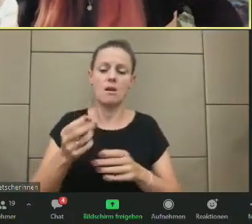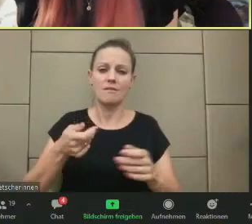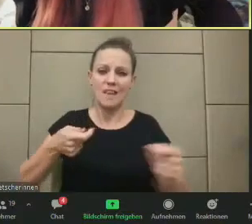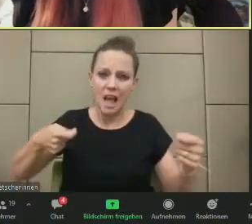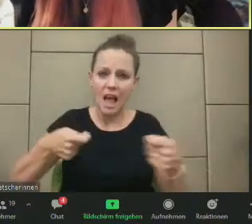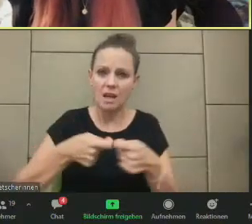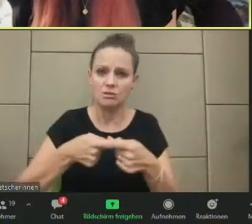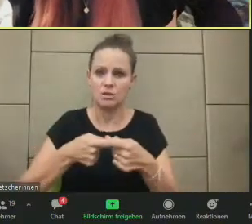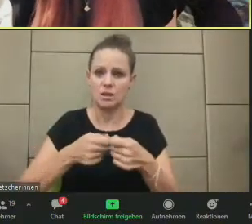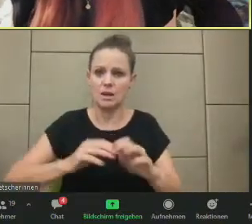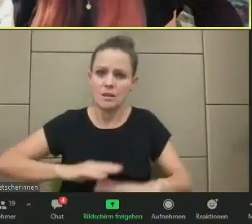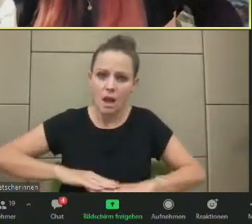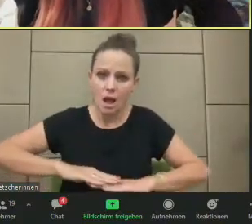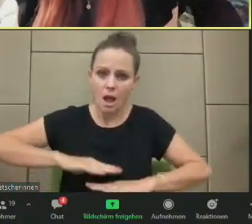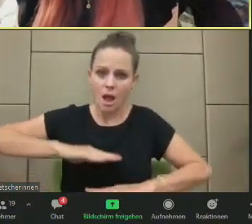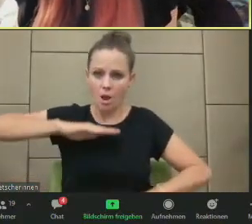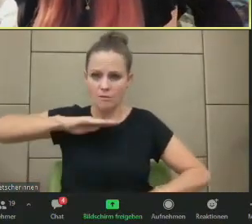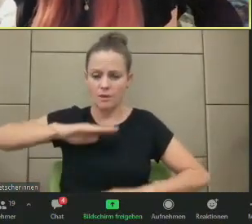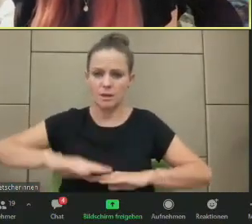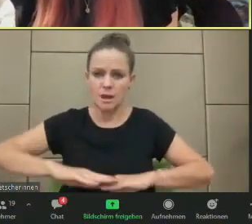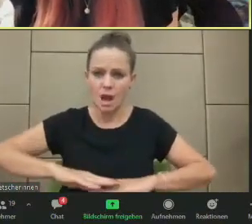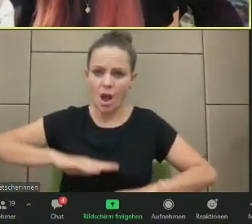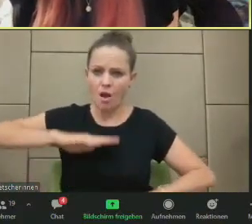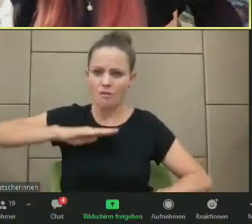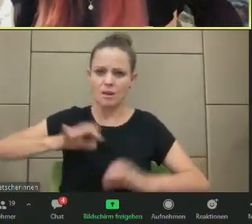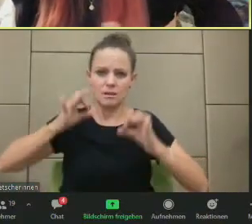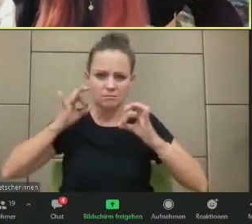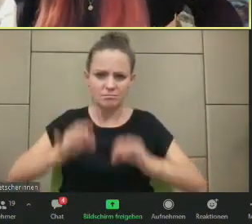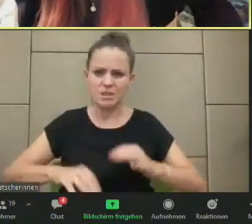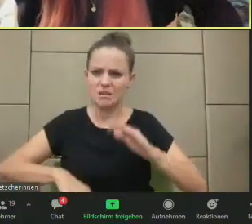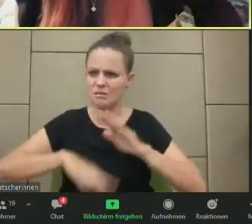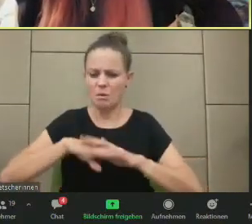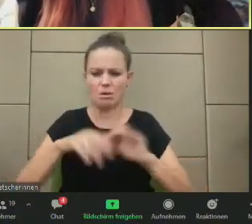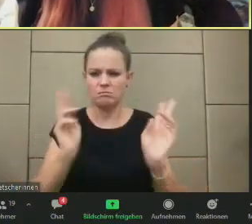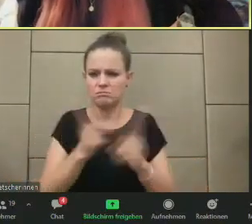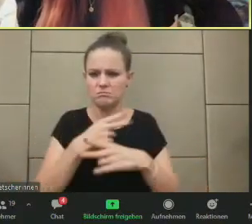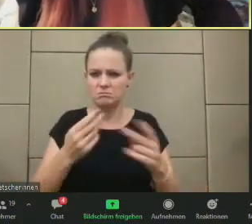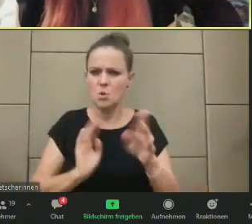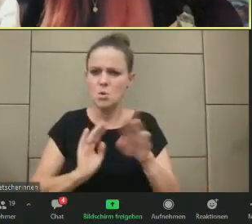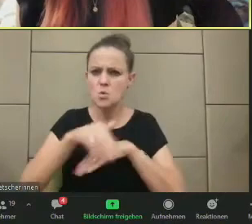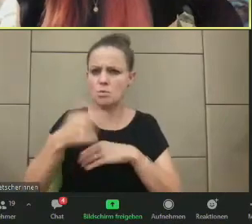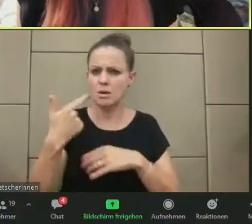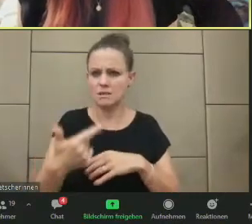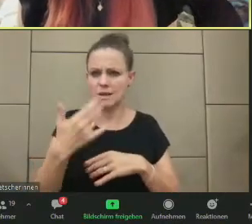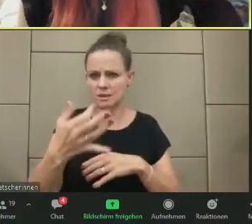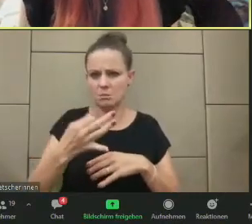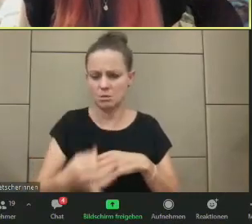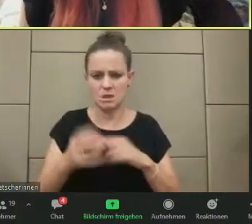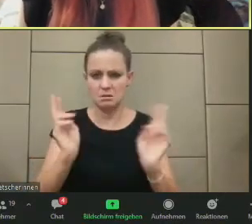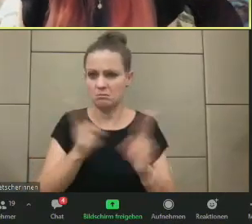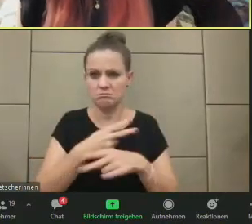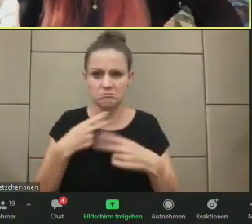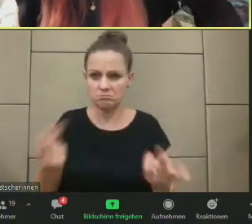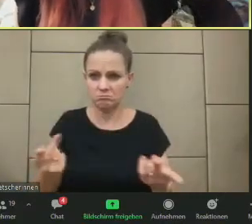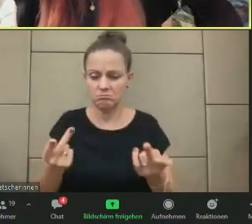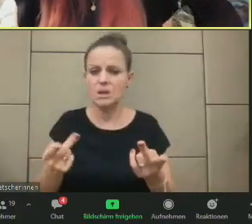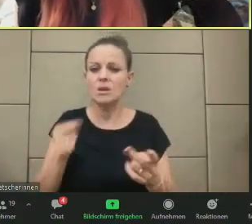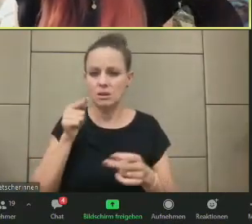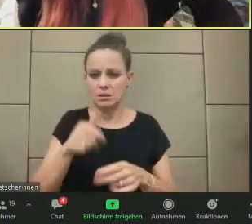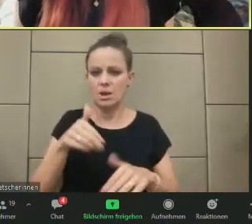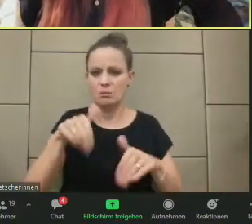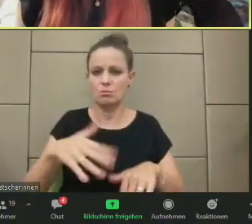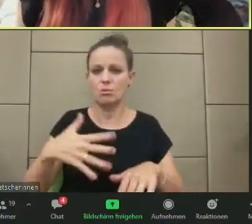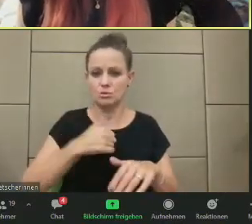wie lange ich den auflade, der wird nicht mehr richtig voll. Mehr als 20% werden es einfach nicht mehr und mit diesen muss man durch den Tag